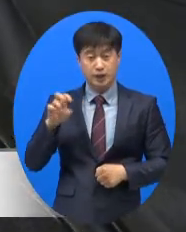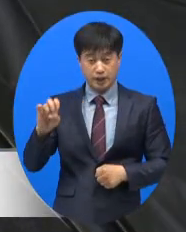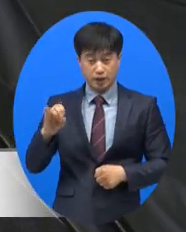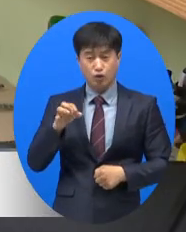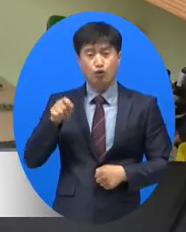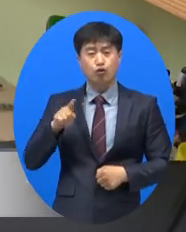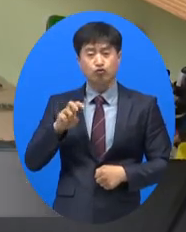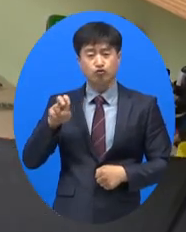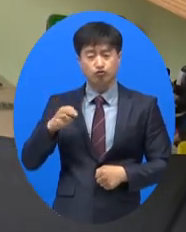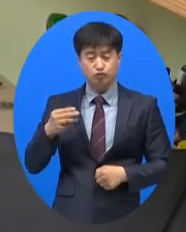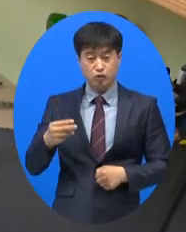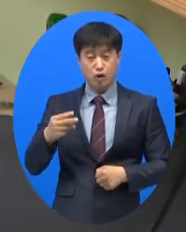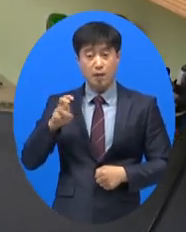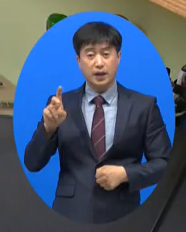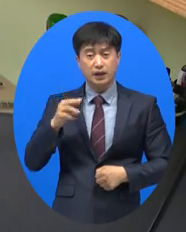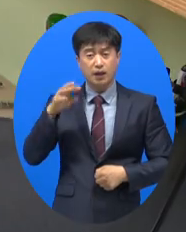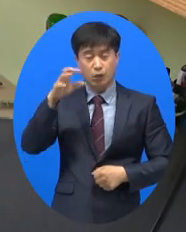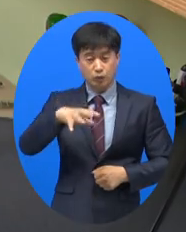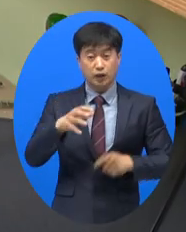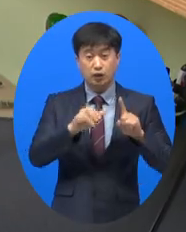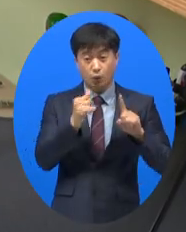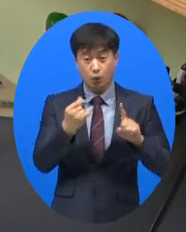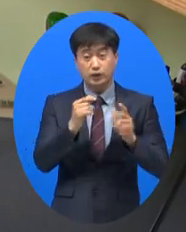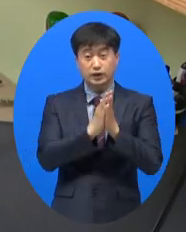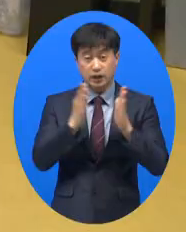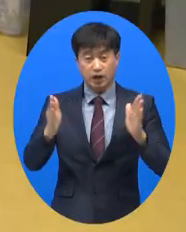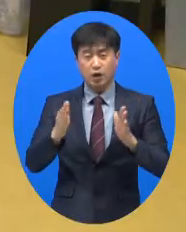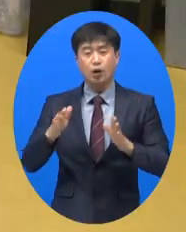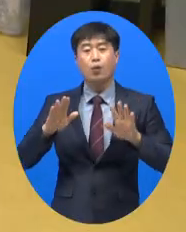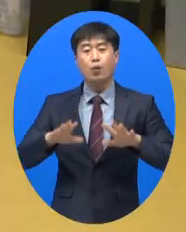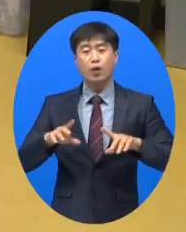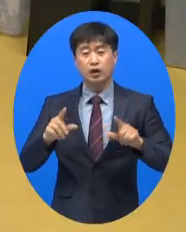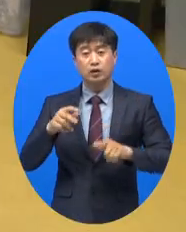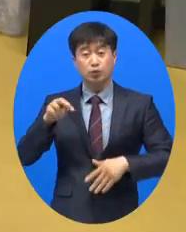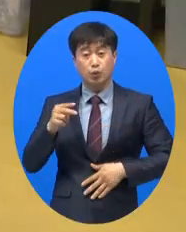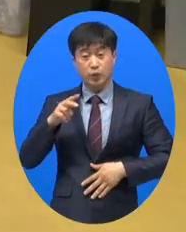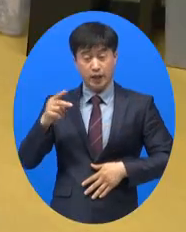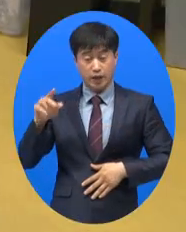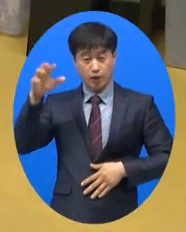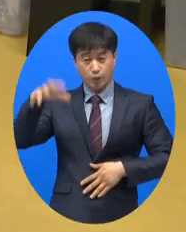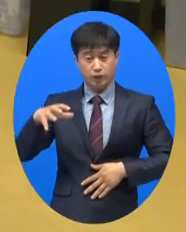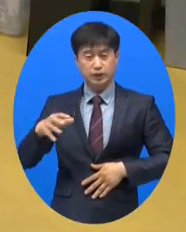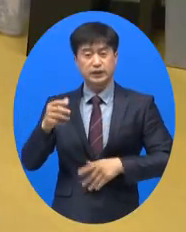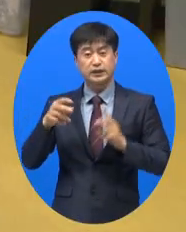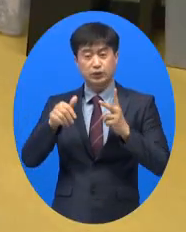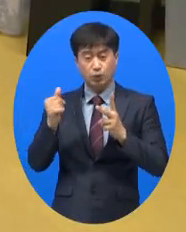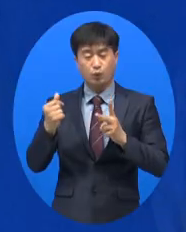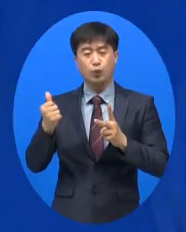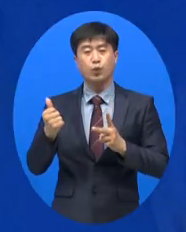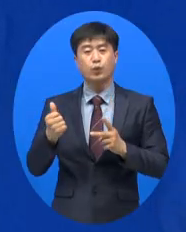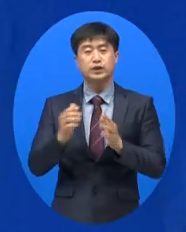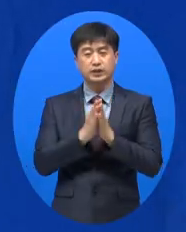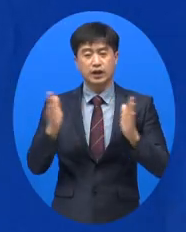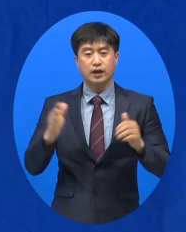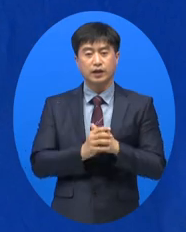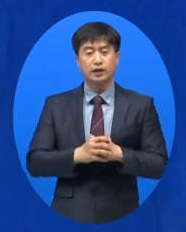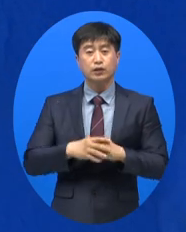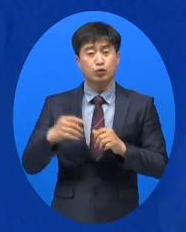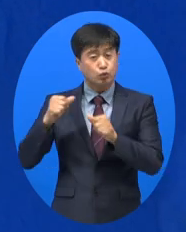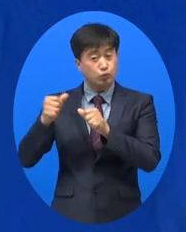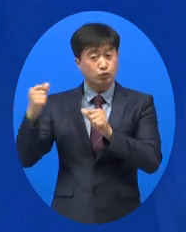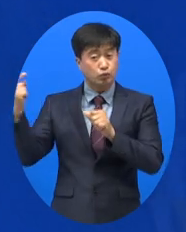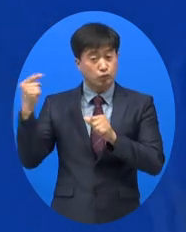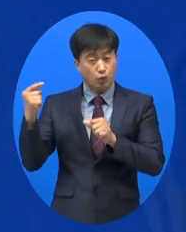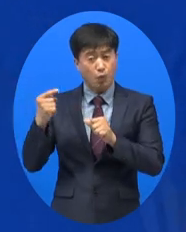1호점을 시작해 오랜 속력에 1호점을 했습니다 지역 주민들은 물론 소문을 듣고 멀리서 찾아오는 100 어림 이었죠